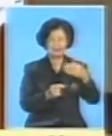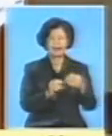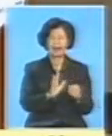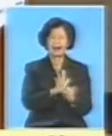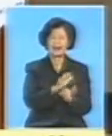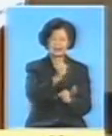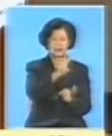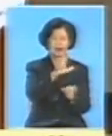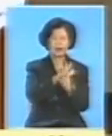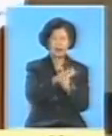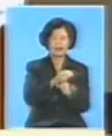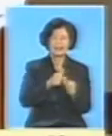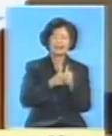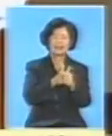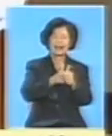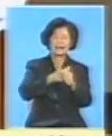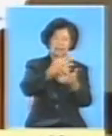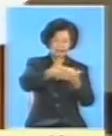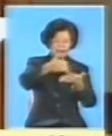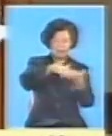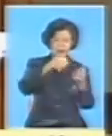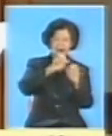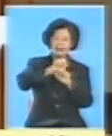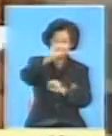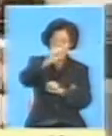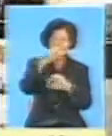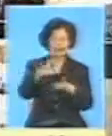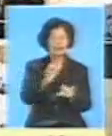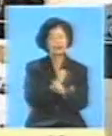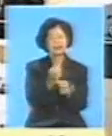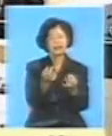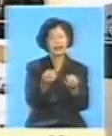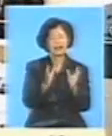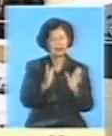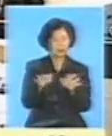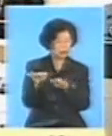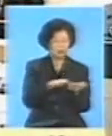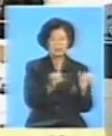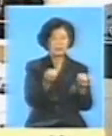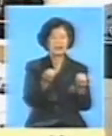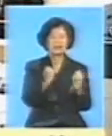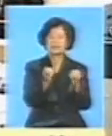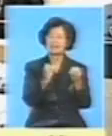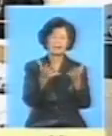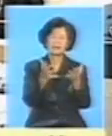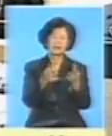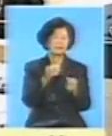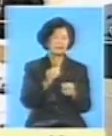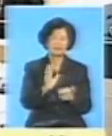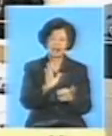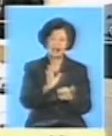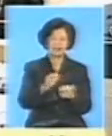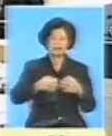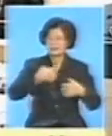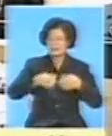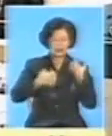ามนโยบายที่เคยประกาศไปแล้วเป็นสิ่งสำคัญนะครับถ้าเราทำอะไรแล้วแต่ถ้าคนเลยไม่พร้อมมันไม่ได้ทั้งนั้นนะความเหลื่อมล้ำจะลดลง